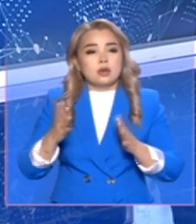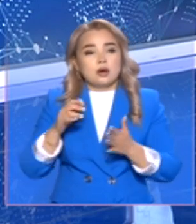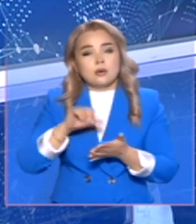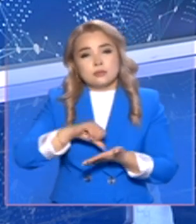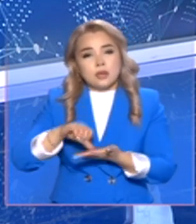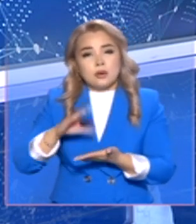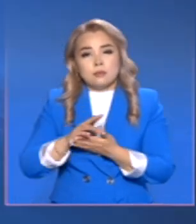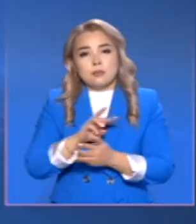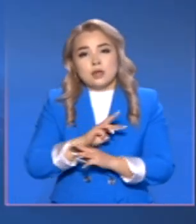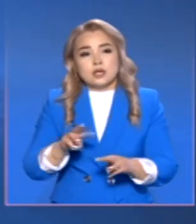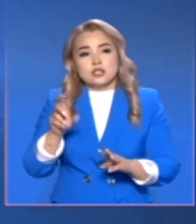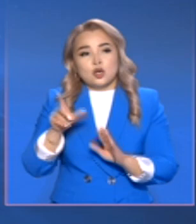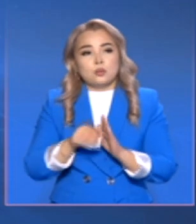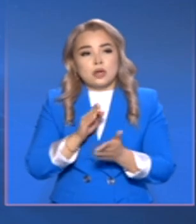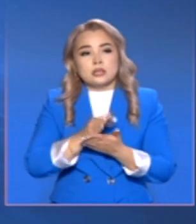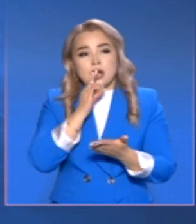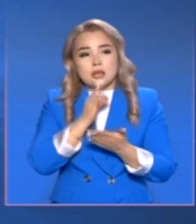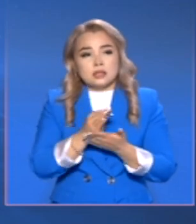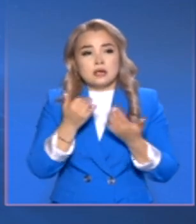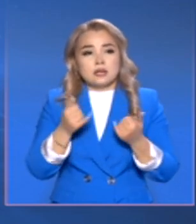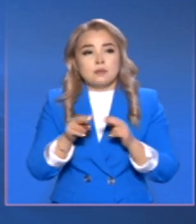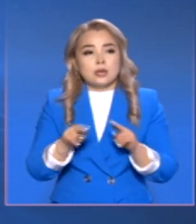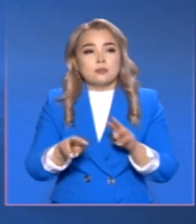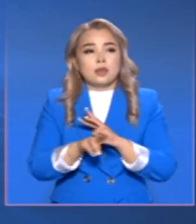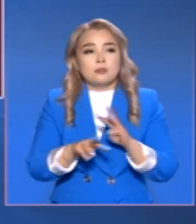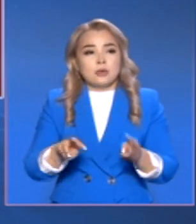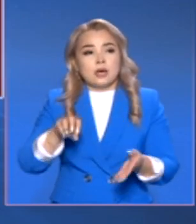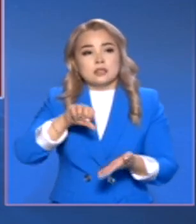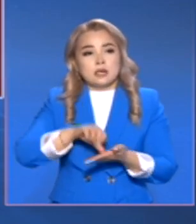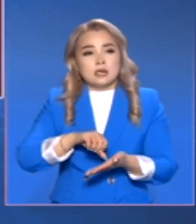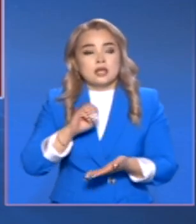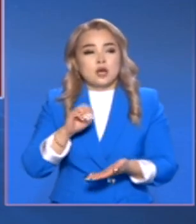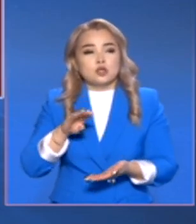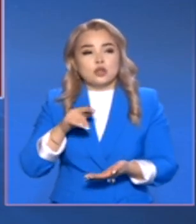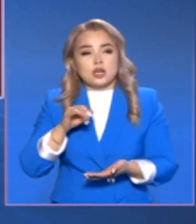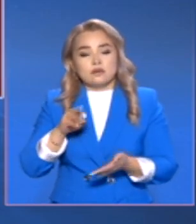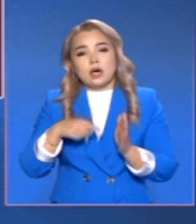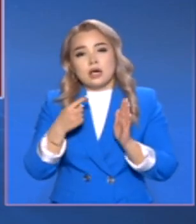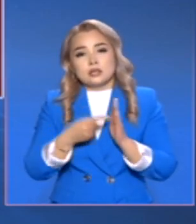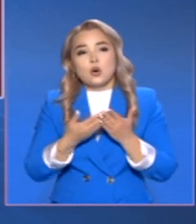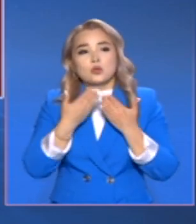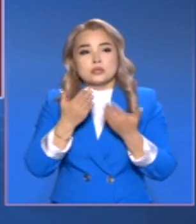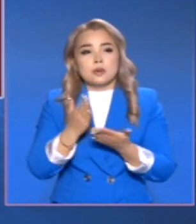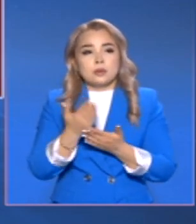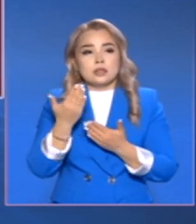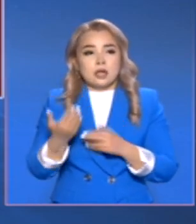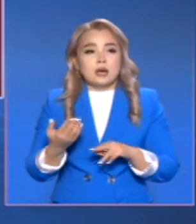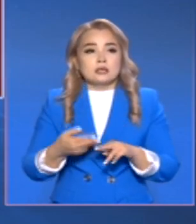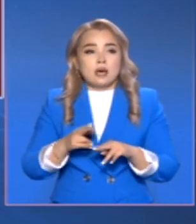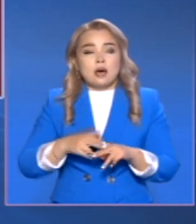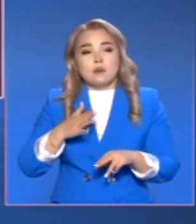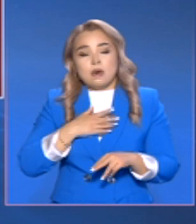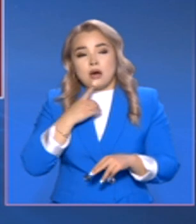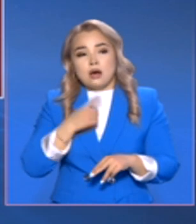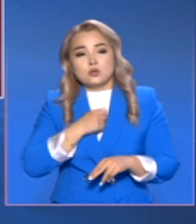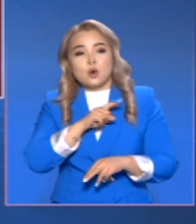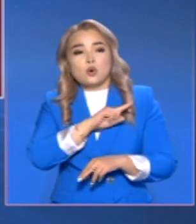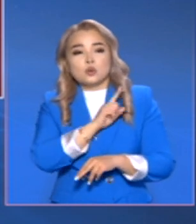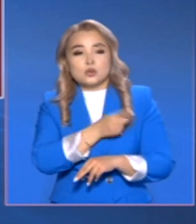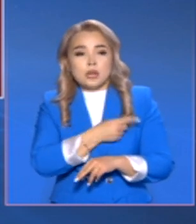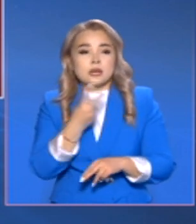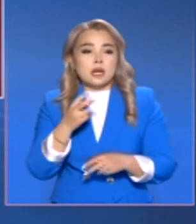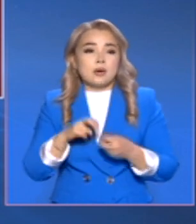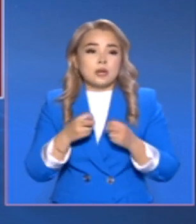мәжіліс депутаты Ерлан Саиров, премьер-министрдің орынбасары Ерлан Тоғжановқа сауал жолдап былай деген. Біздің қарулы күштерде